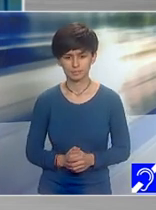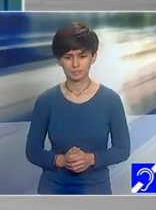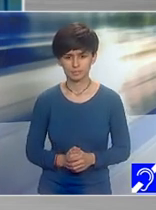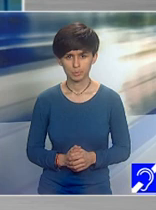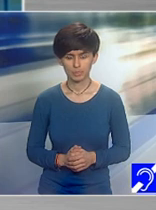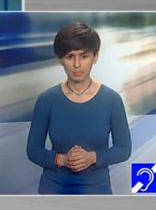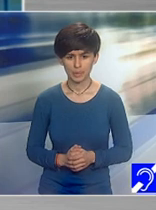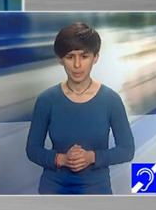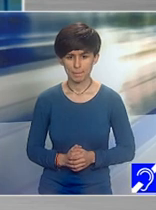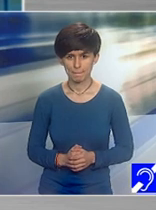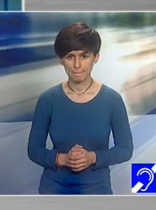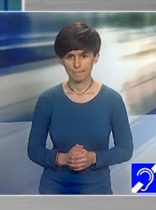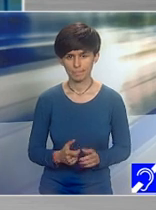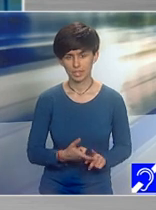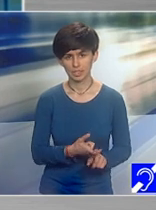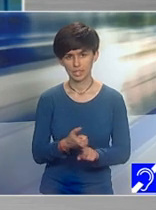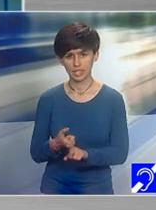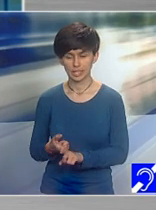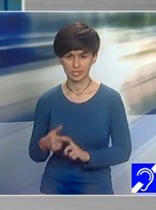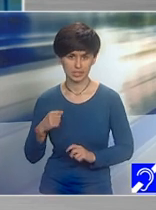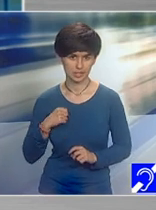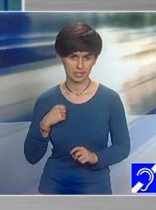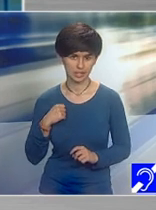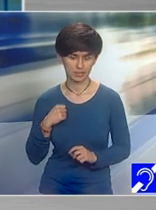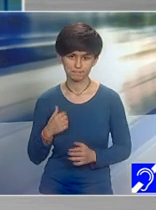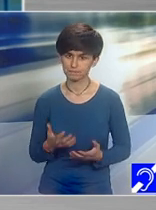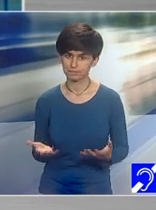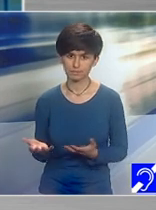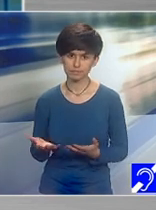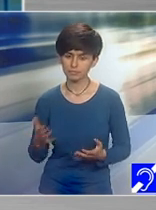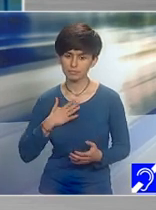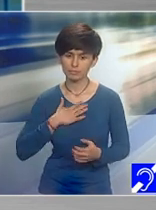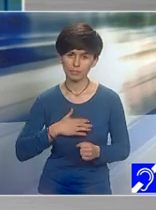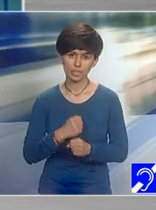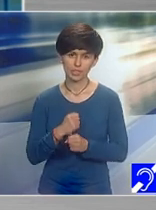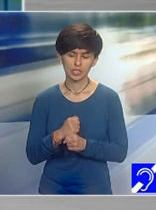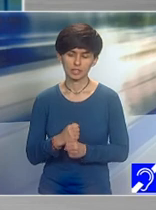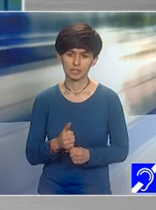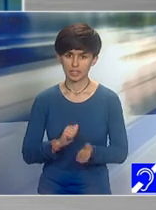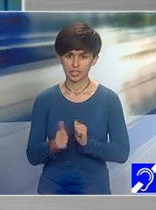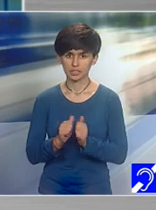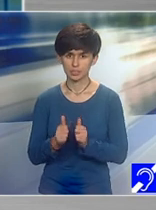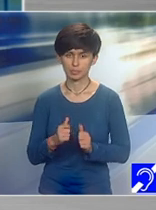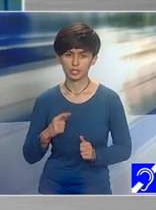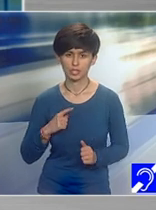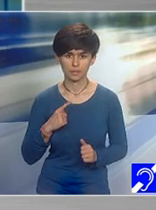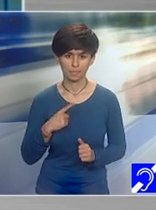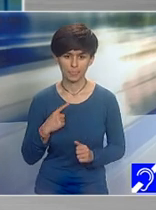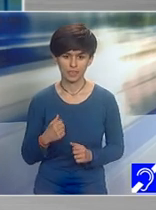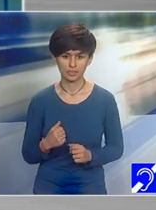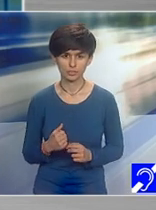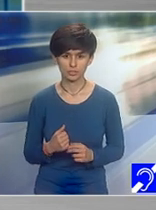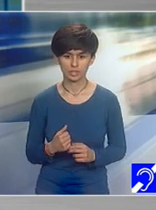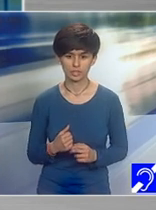probleme referitor la tineri care doresc să facă sport. Există Federația Română de Fotbal,